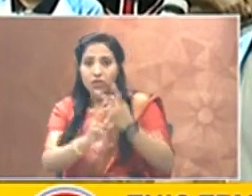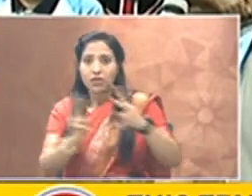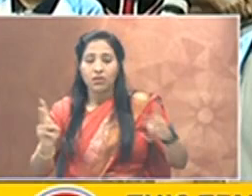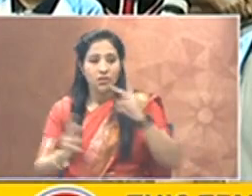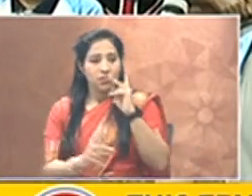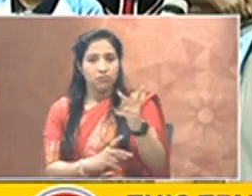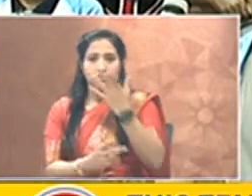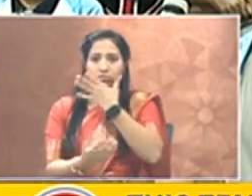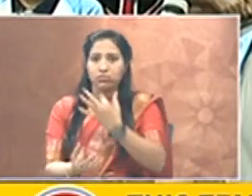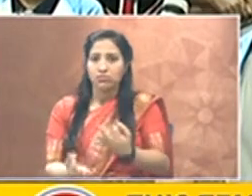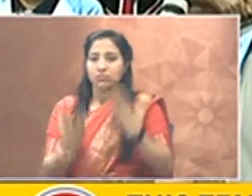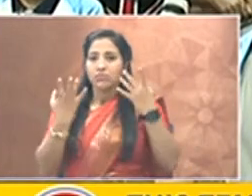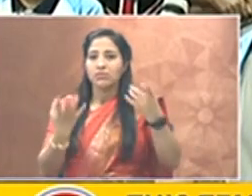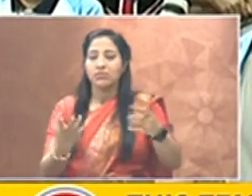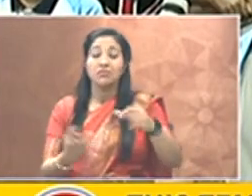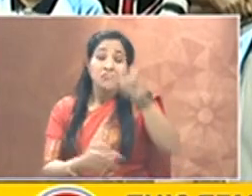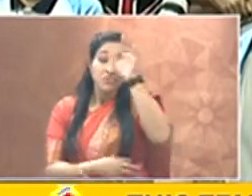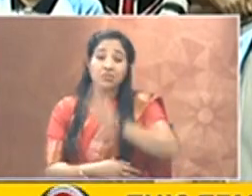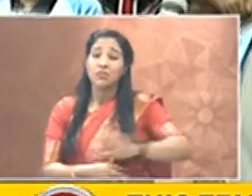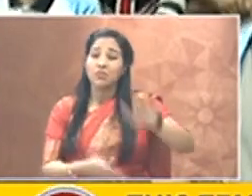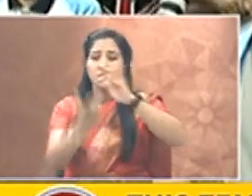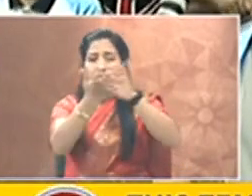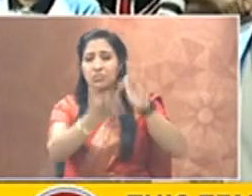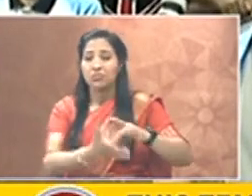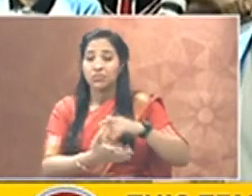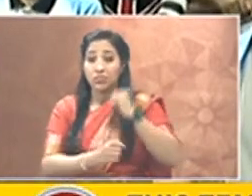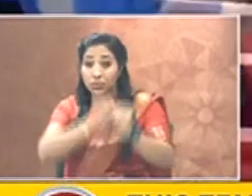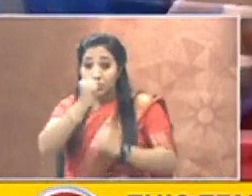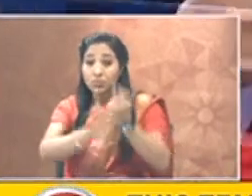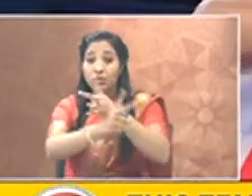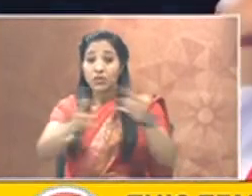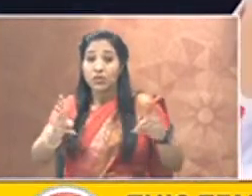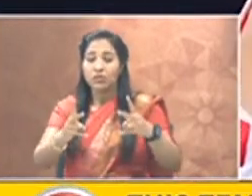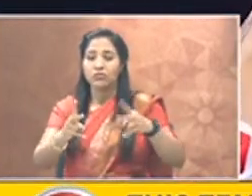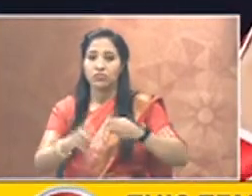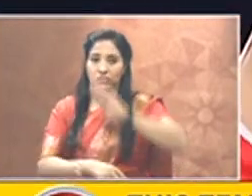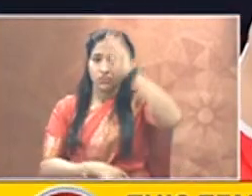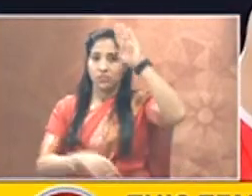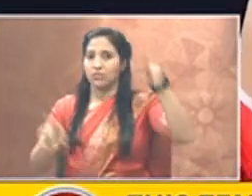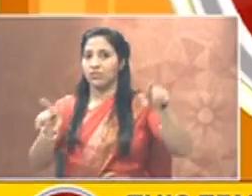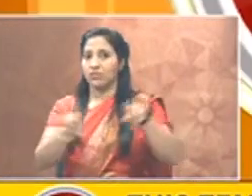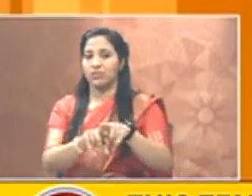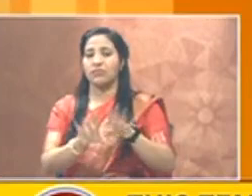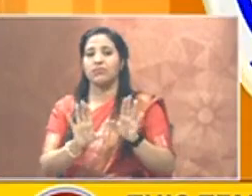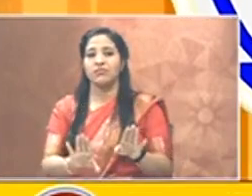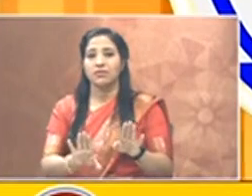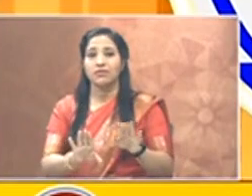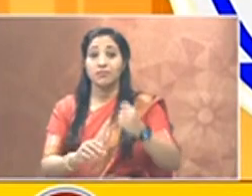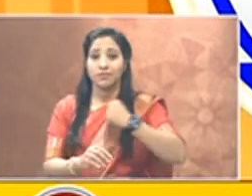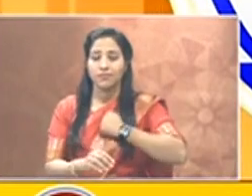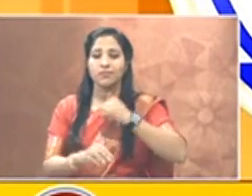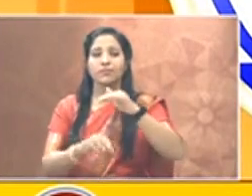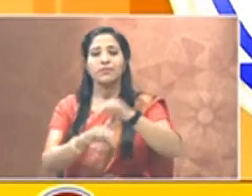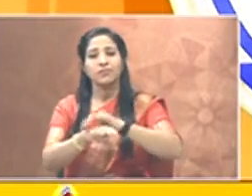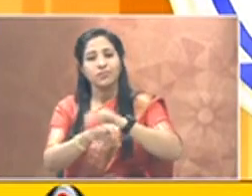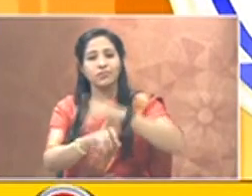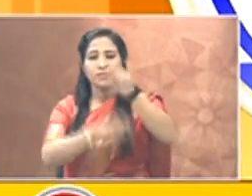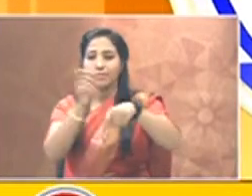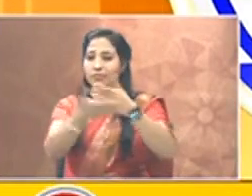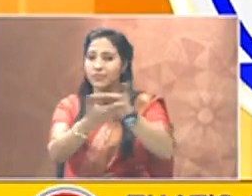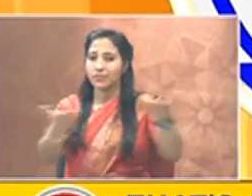टेम्परामेंट किसी भी देश को स्पोर्ट्स की दुनिया का सरताज बनाता है। मेरे प्यारे